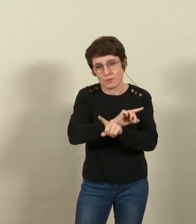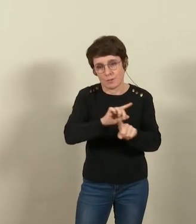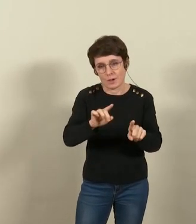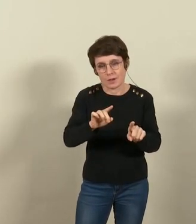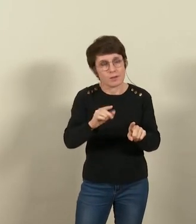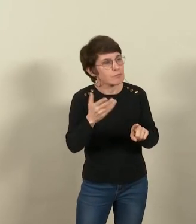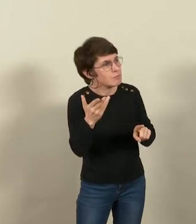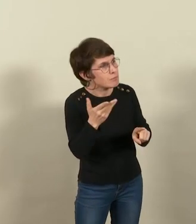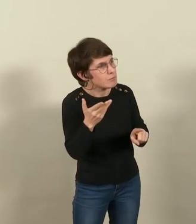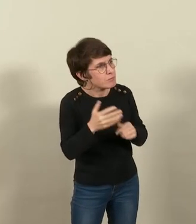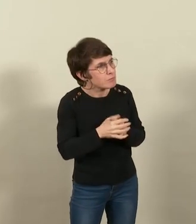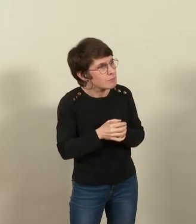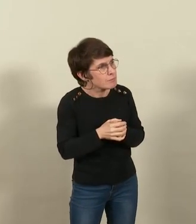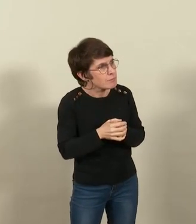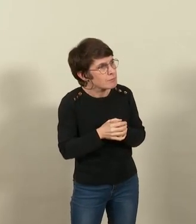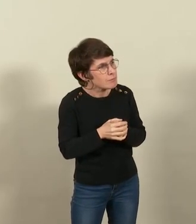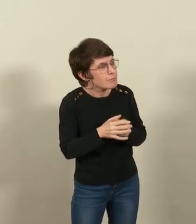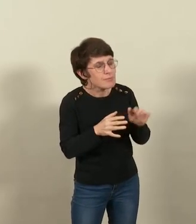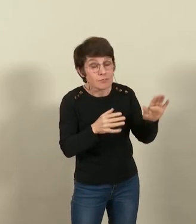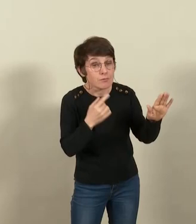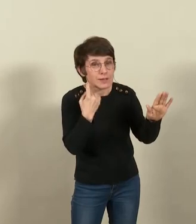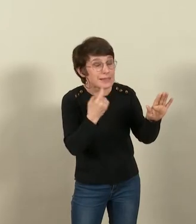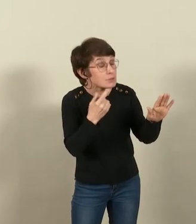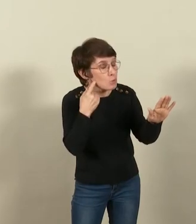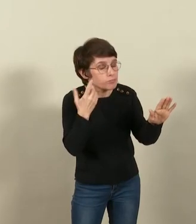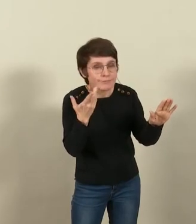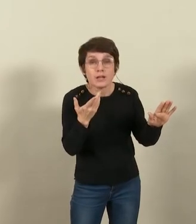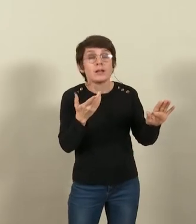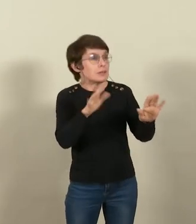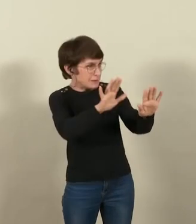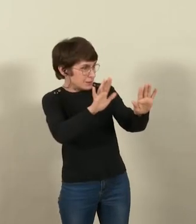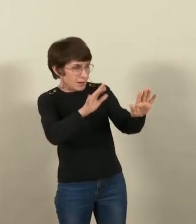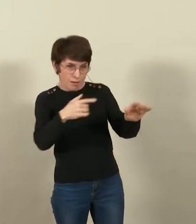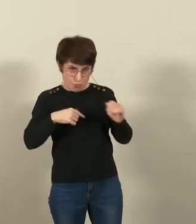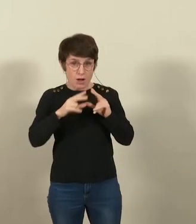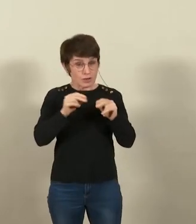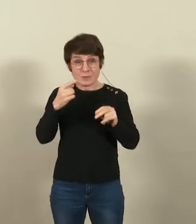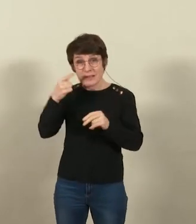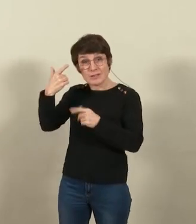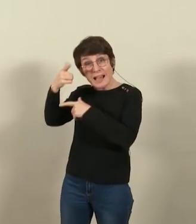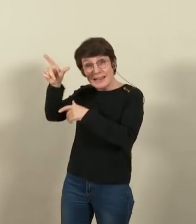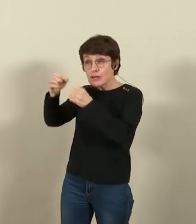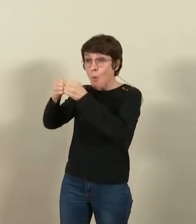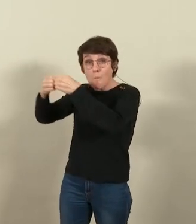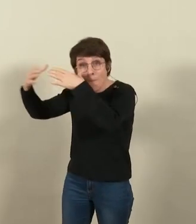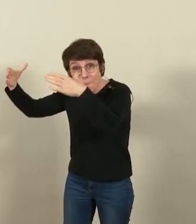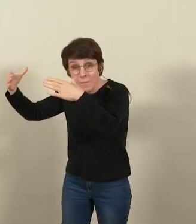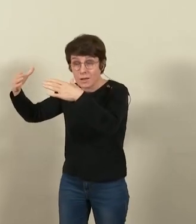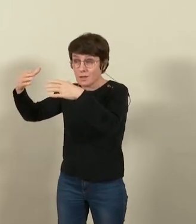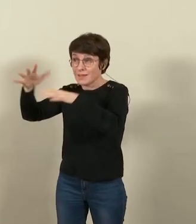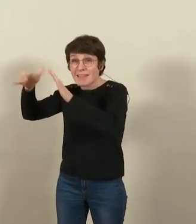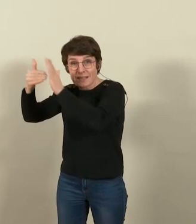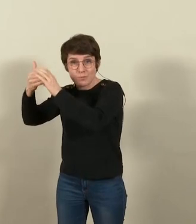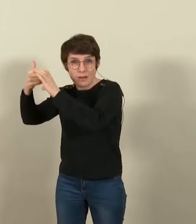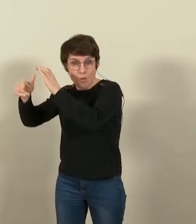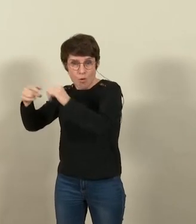quoi bureau oui mais bien sûr mais je veux dire oui là où j'allais en venir c'est que eux sont beaucoup plus gros que nous ont beaucoup plus de club nous aujourd'hui on